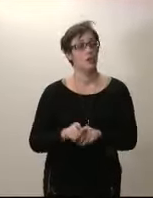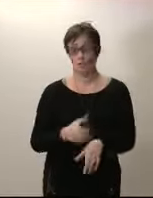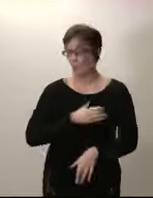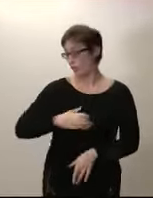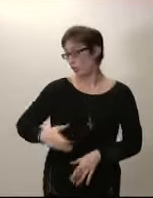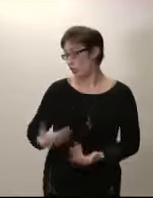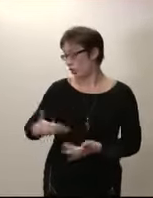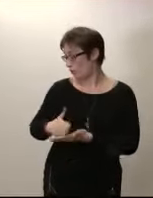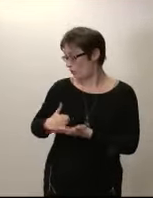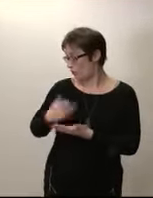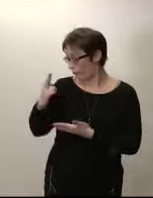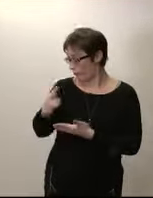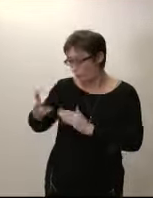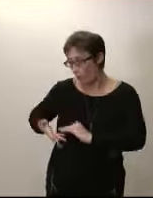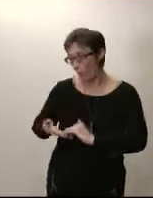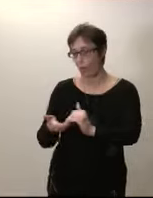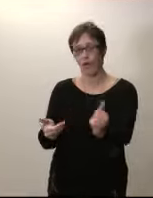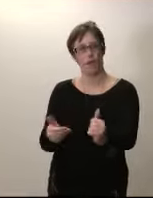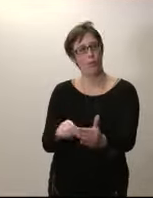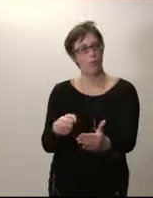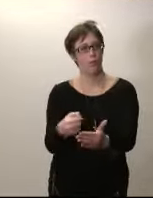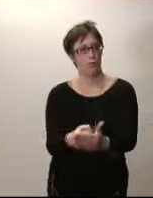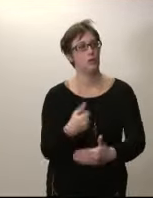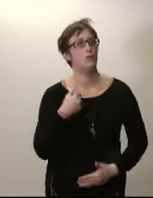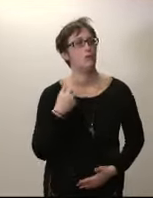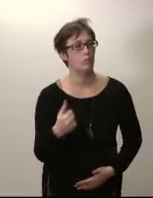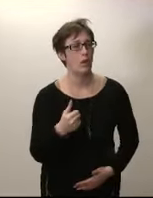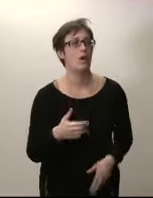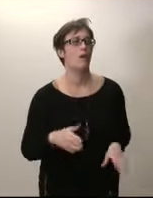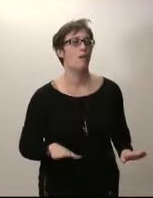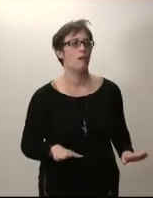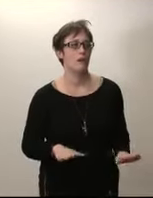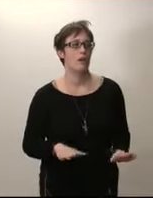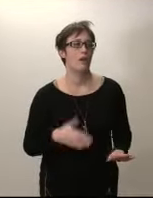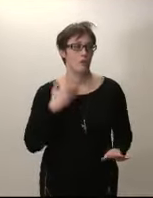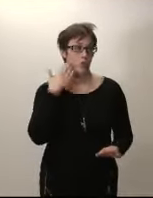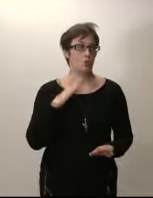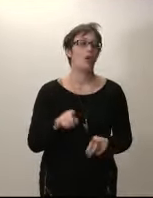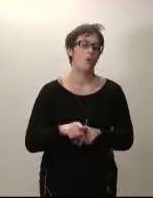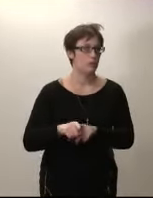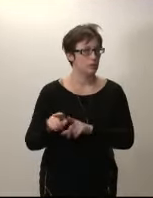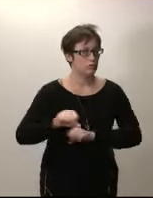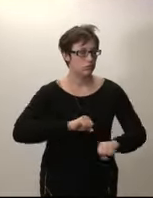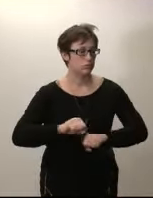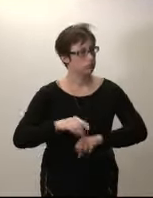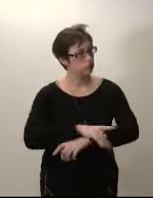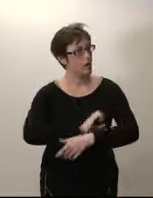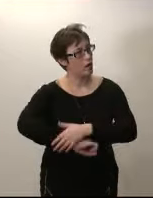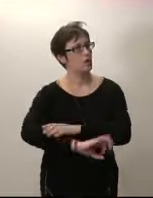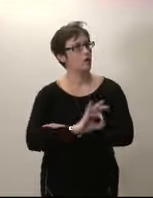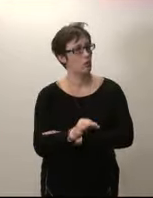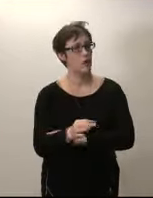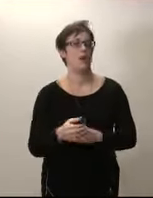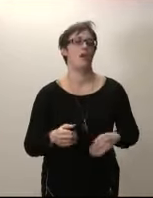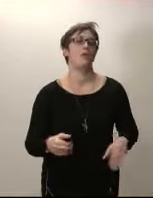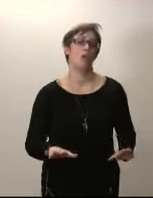déjà démarrées, c'est très bien. Mais pour autant, je sais que vous êtes actif dans la matière, mais pour